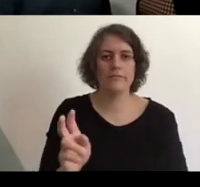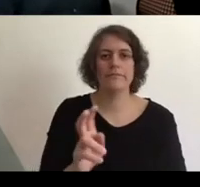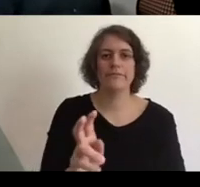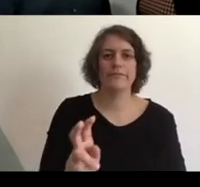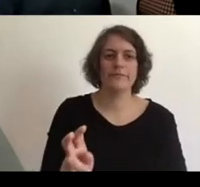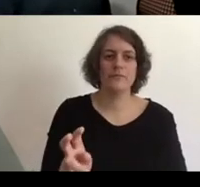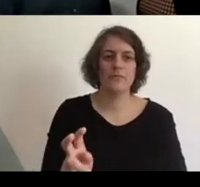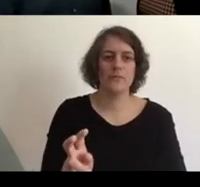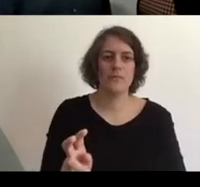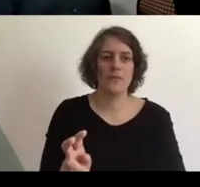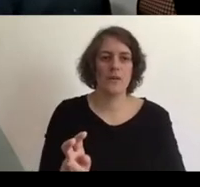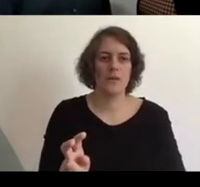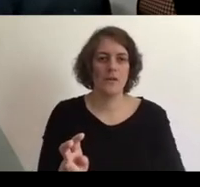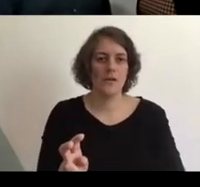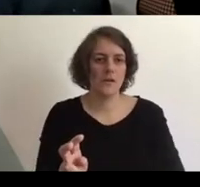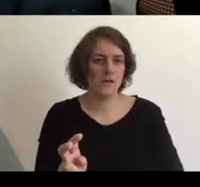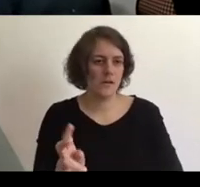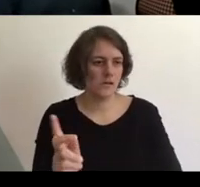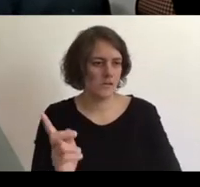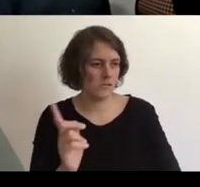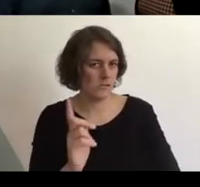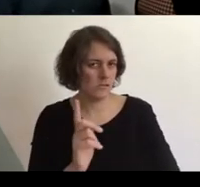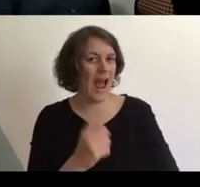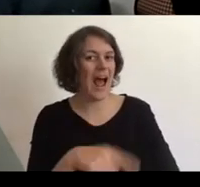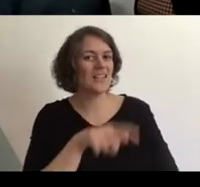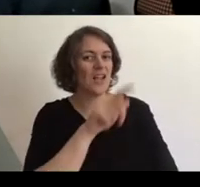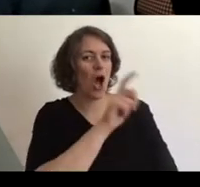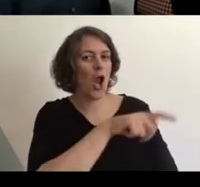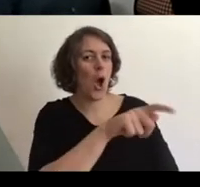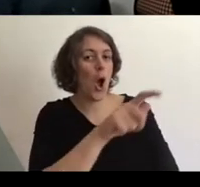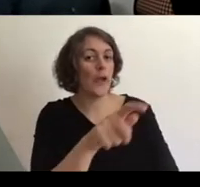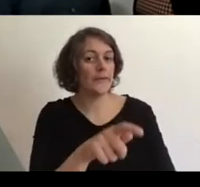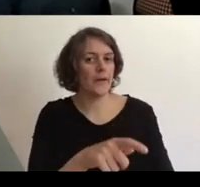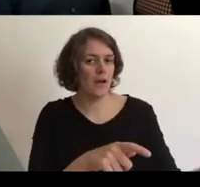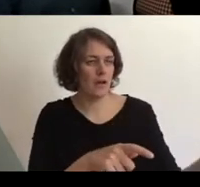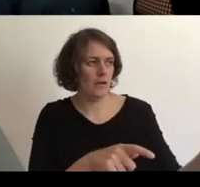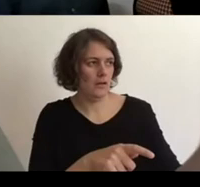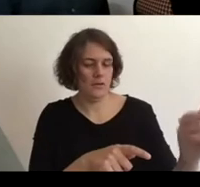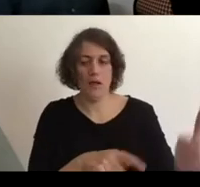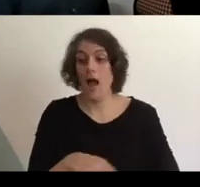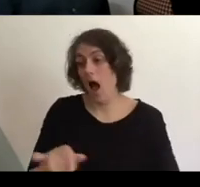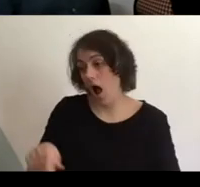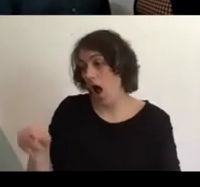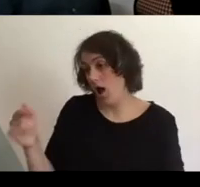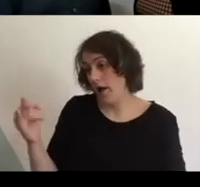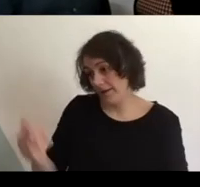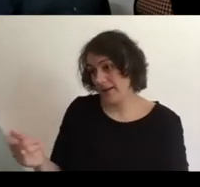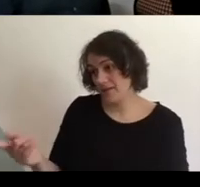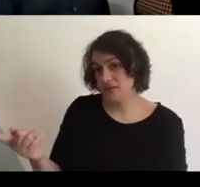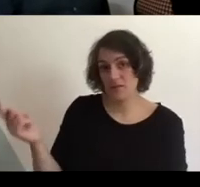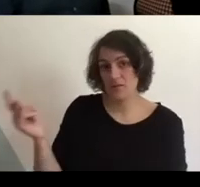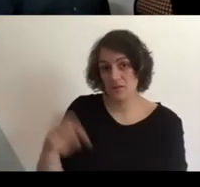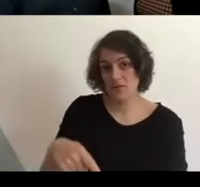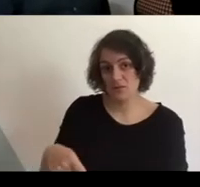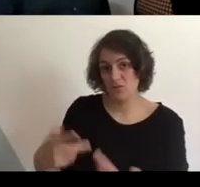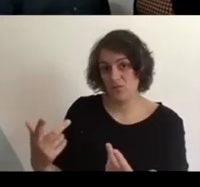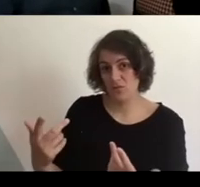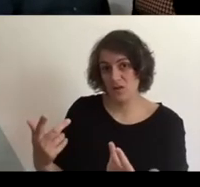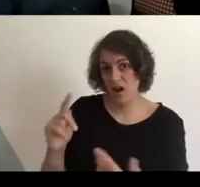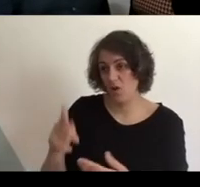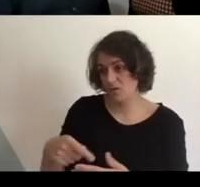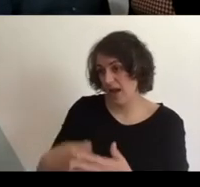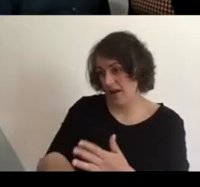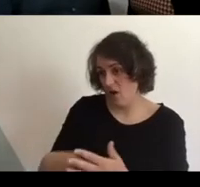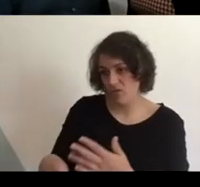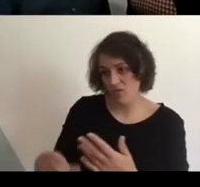Ihrem Hund? Und ich sage, nee, ich gehe ins Büro. Und der Hund muss halt mit, ja. Und dann, ach, Sie müssen arbeiten. Und ich denke mir so, Himmelsackzement,